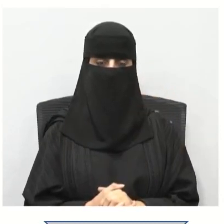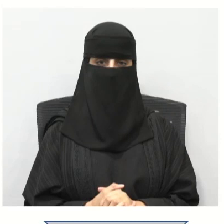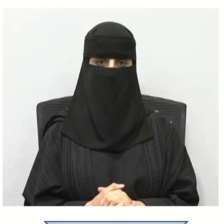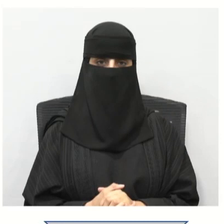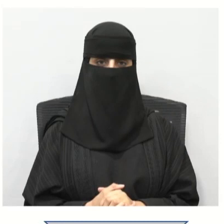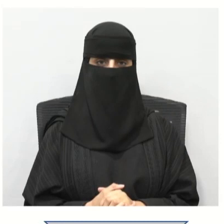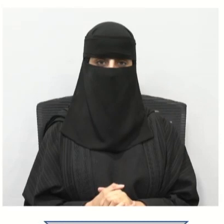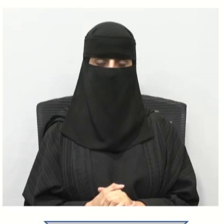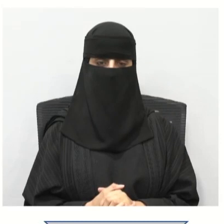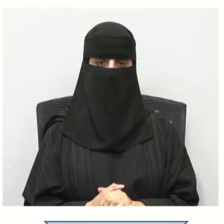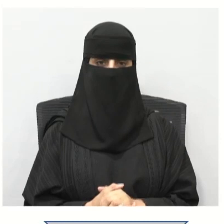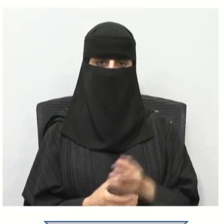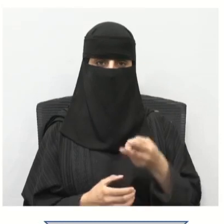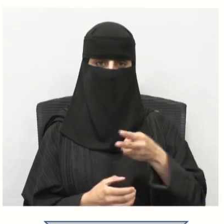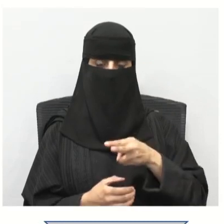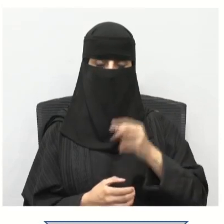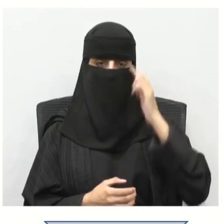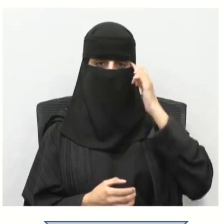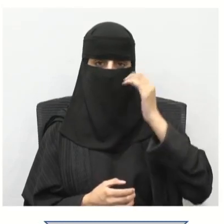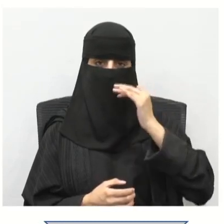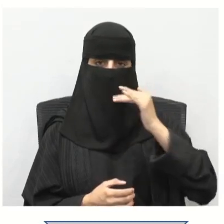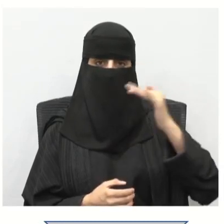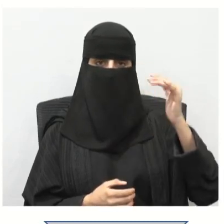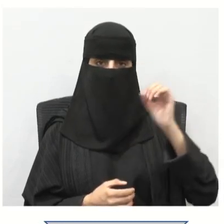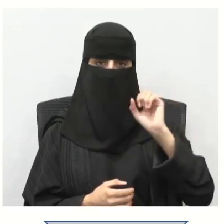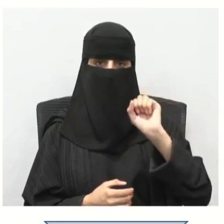صغير احلامه كبيره